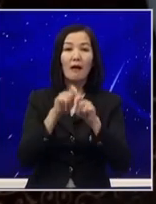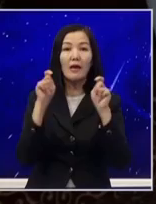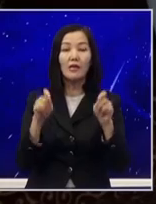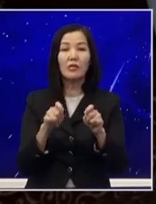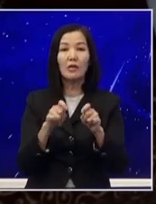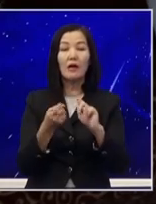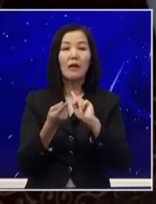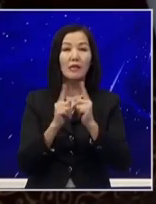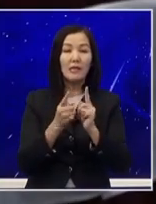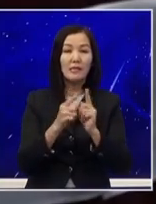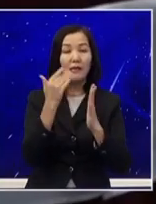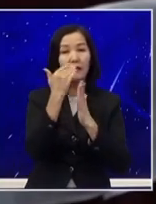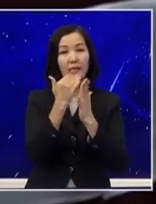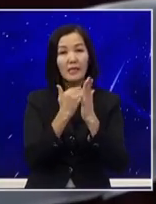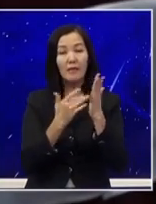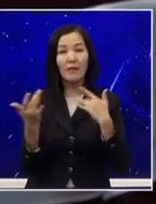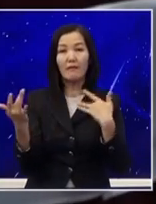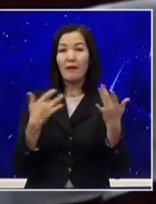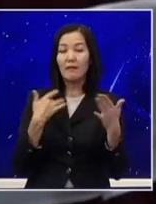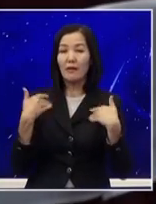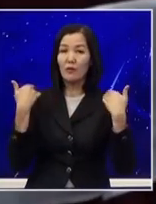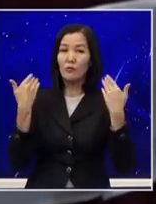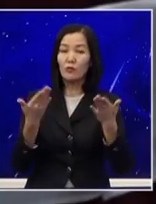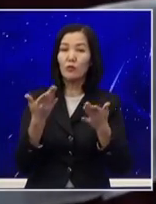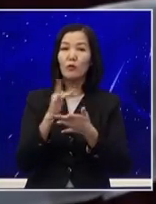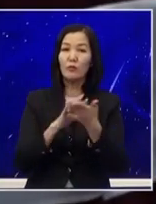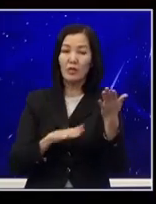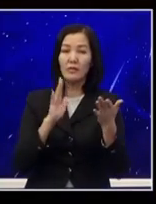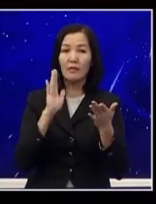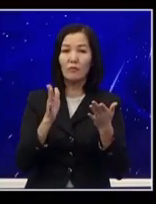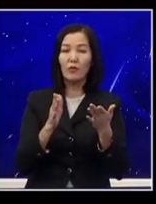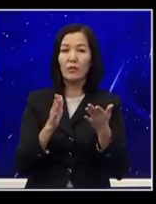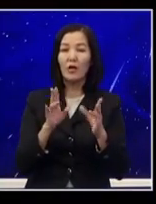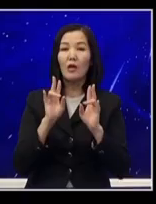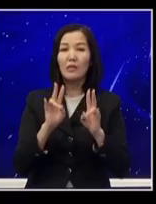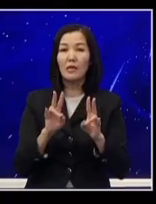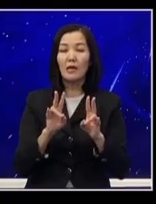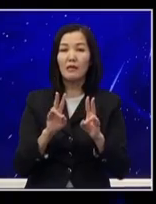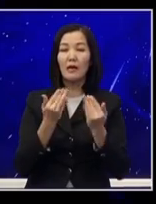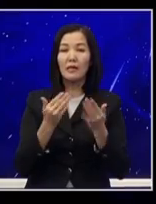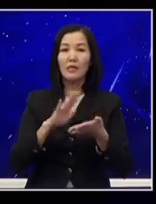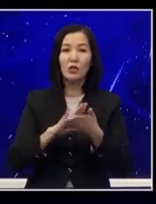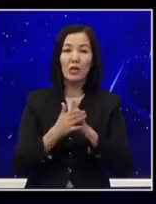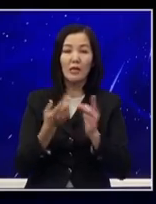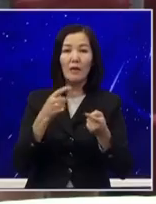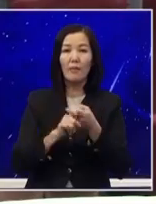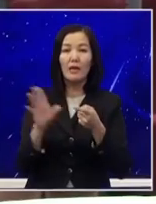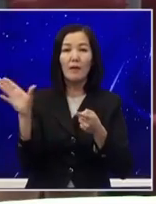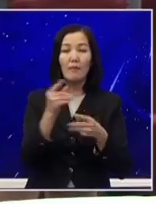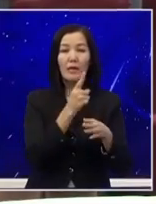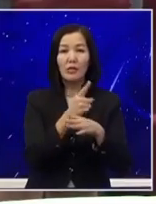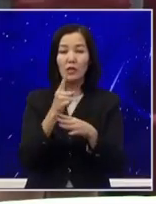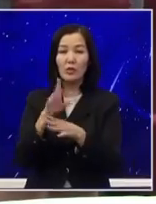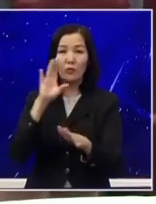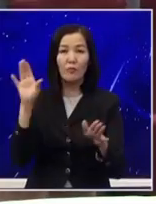Кезегімен түрлі спектакльдер қойылып, ерекше картиналар суреттелетін болады. Тек эпитахуалға байланысты барлық шектеу